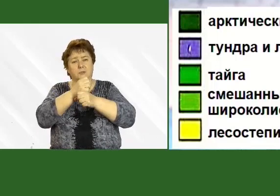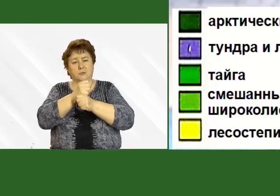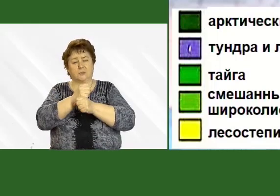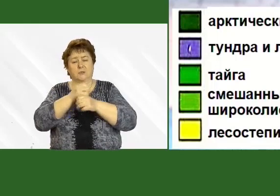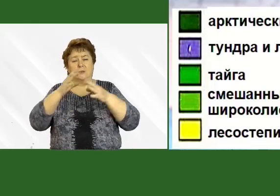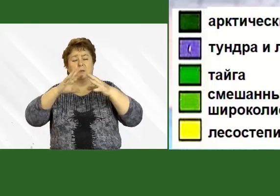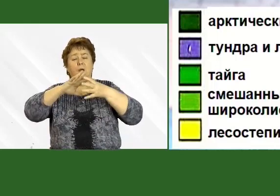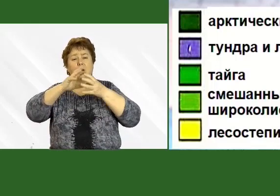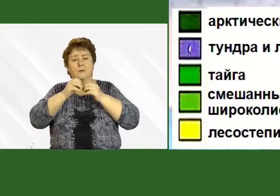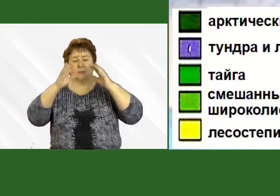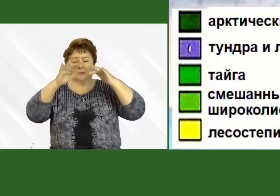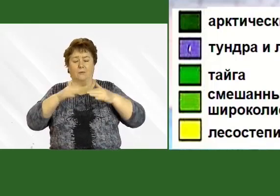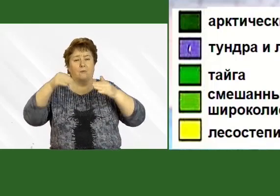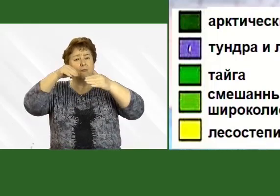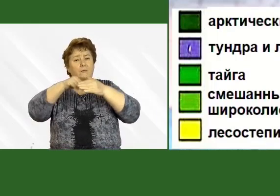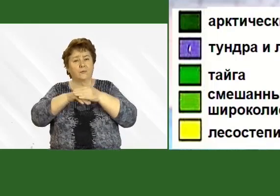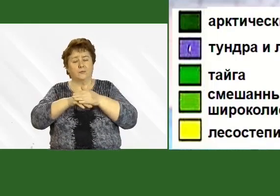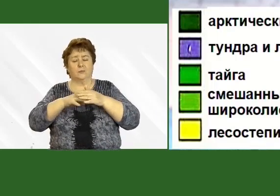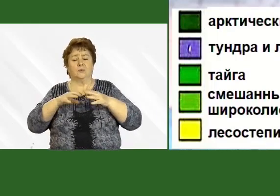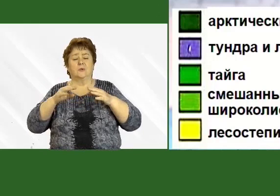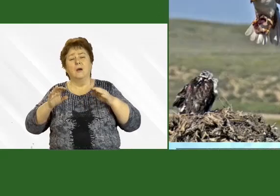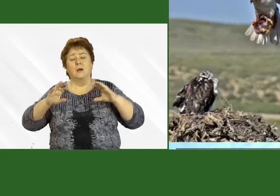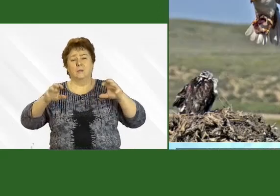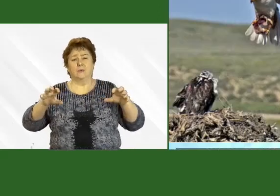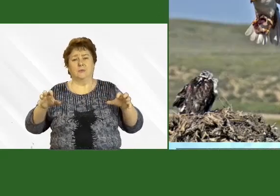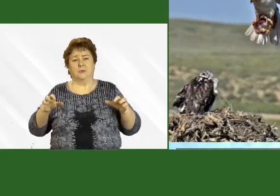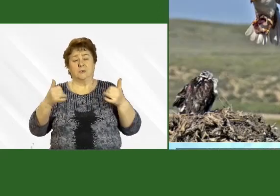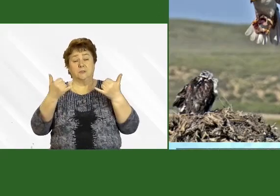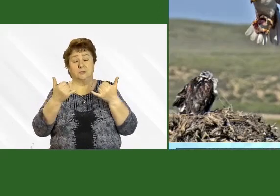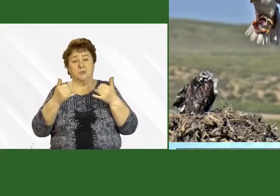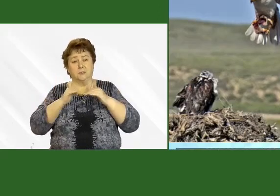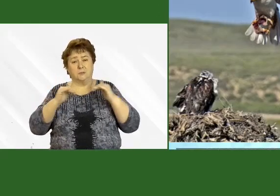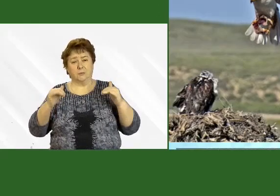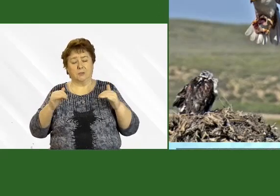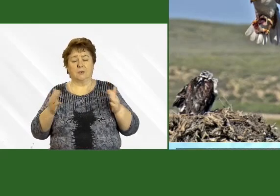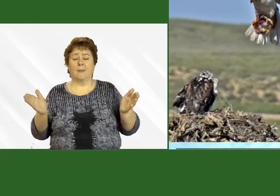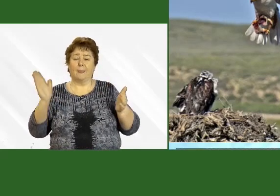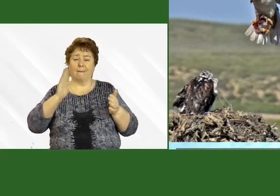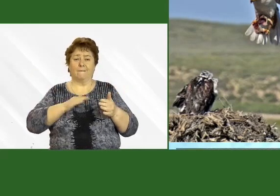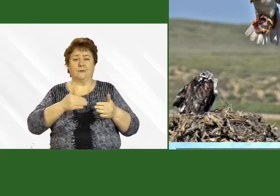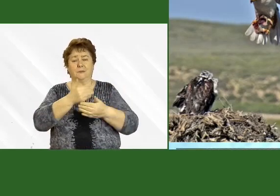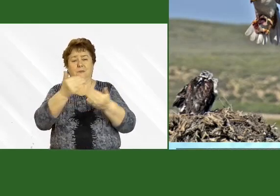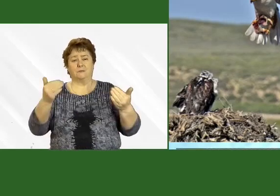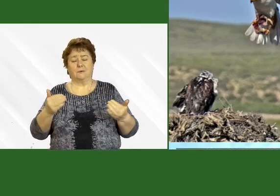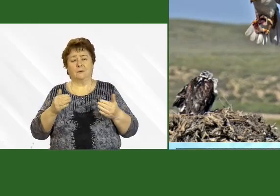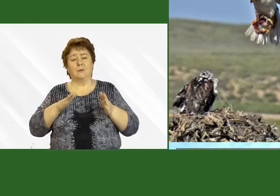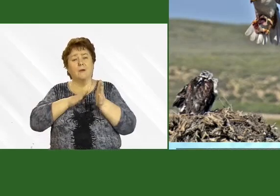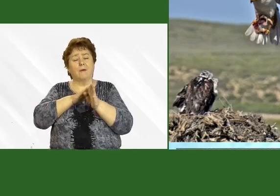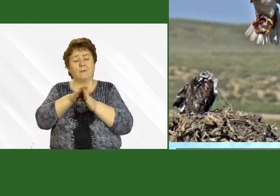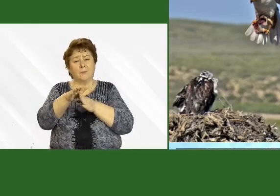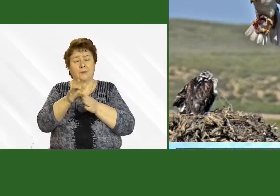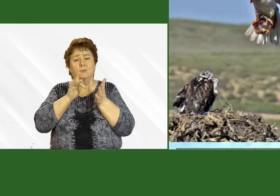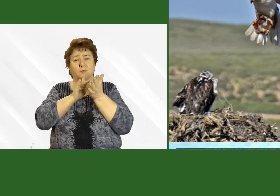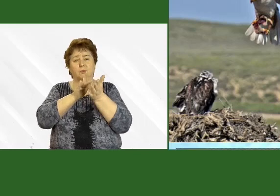во внутренних районах материка а сейчас ребята давайте мы с вами совершим путешествие